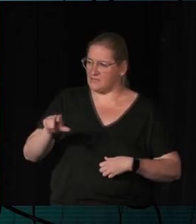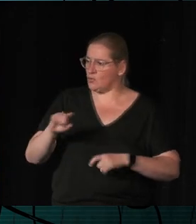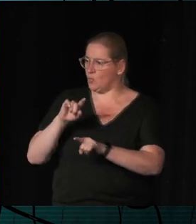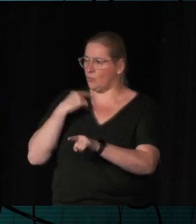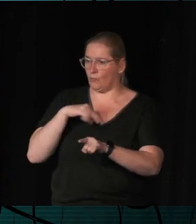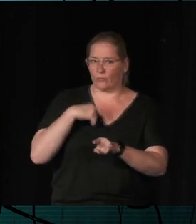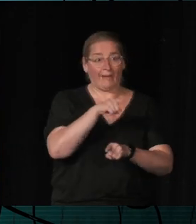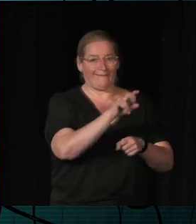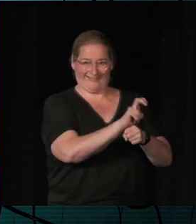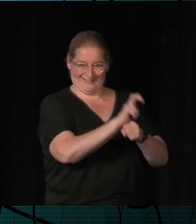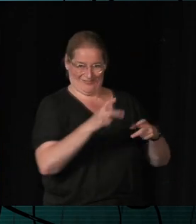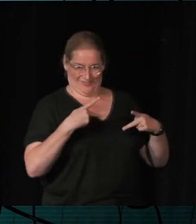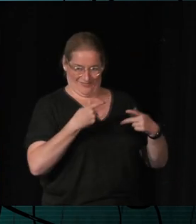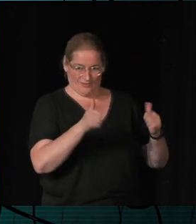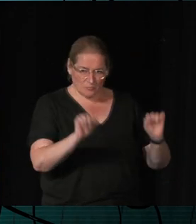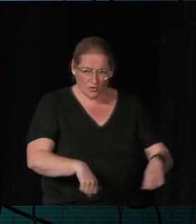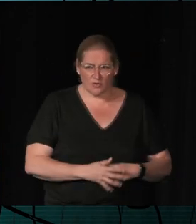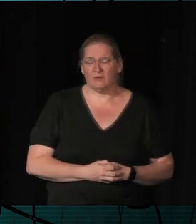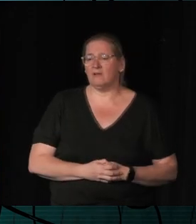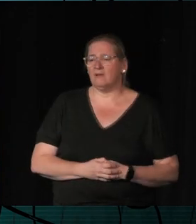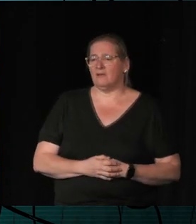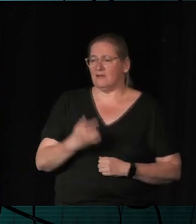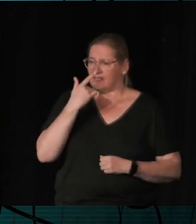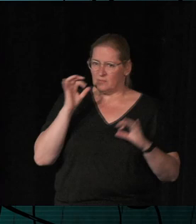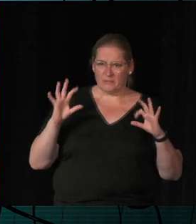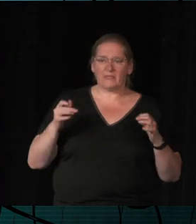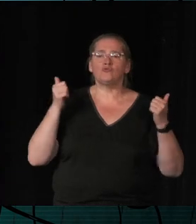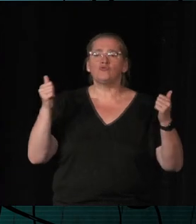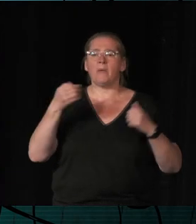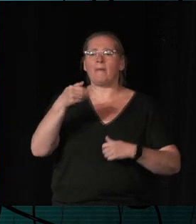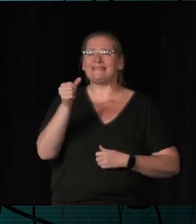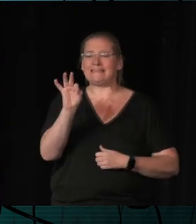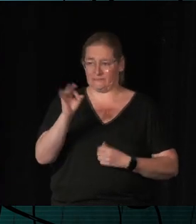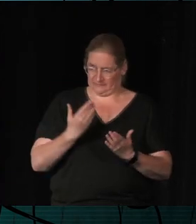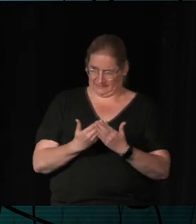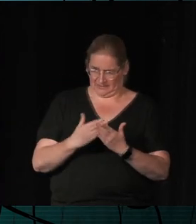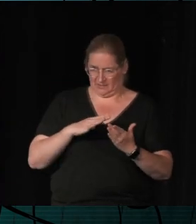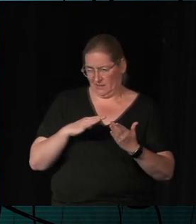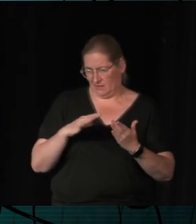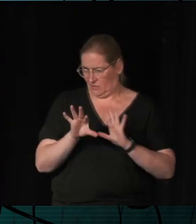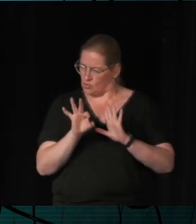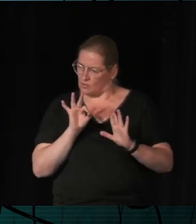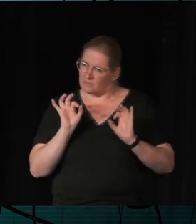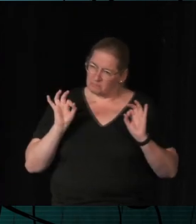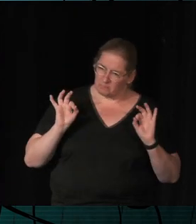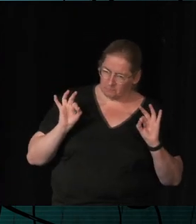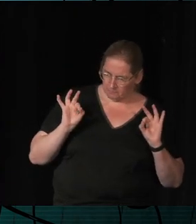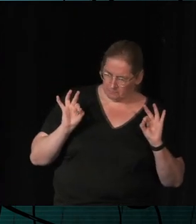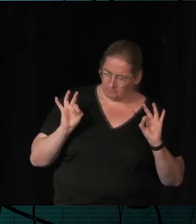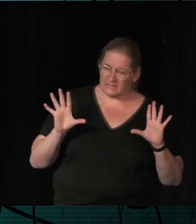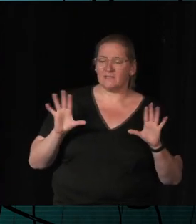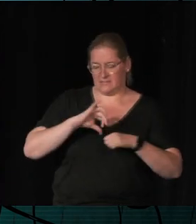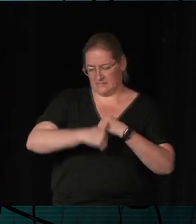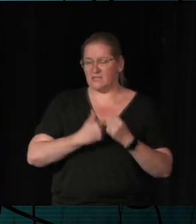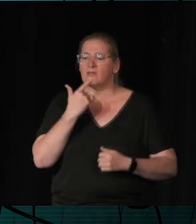en fait, il y a quand même un truchement de game design de la part de Supermassive, c'est qu'il y a des personnages qu'ils ont identifiés en premier lieu comme étant les